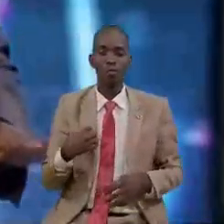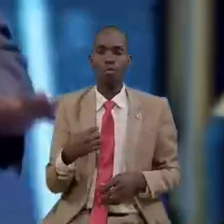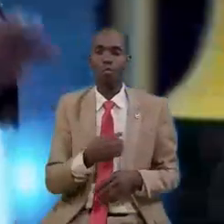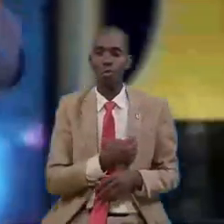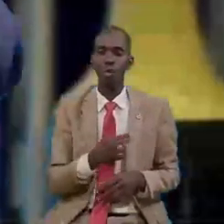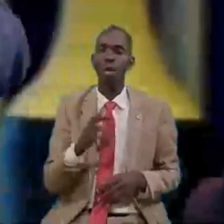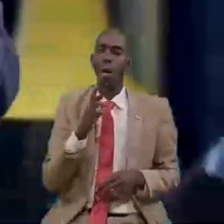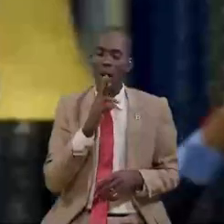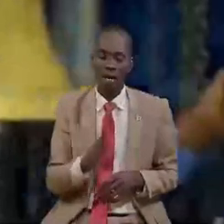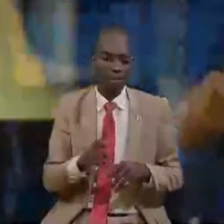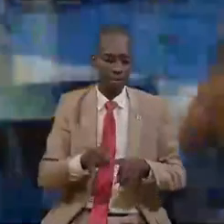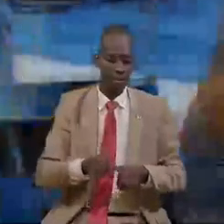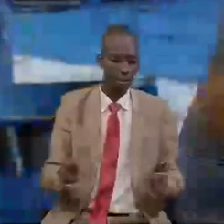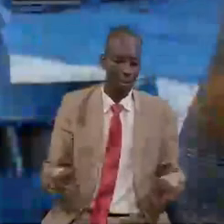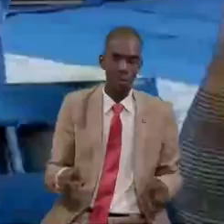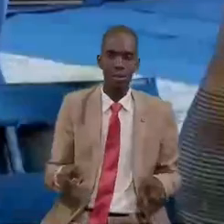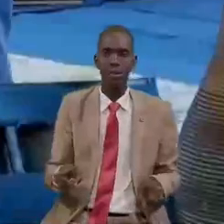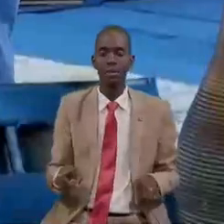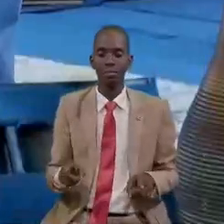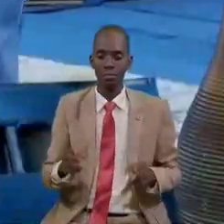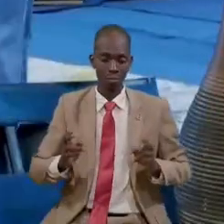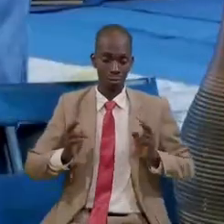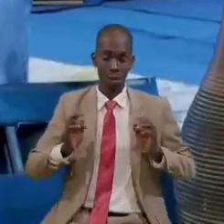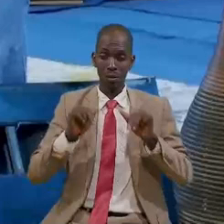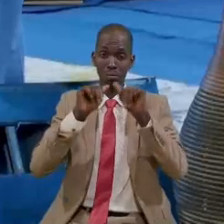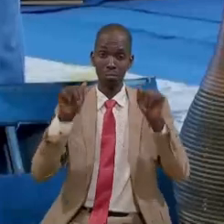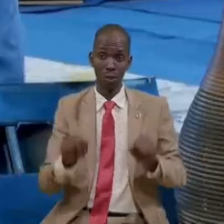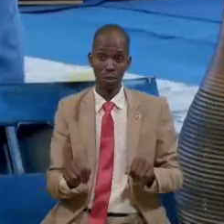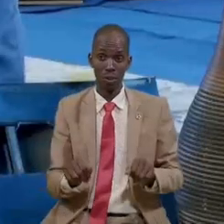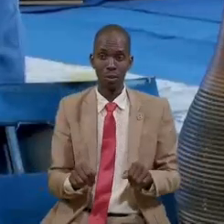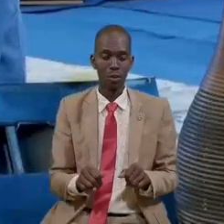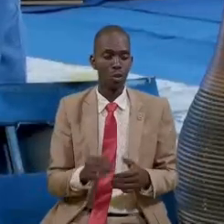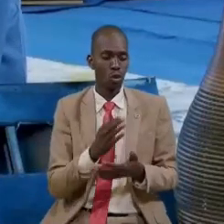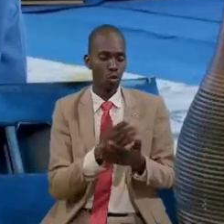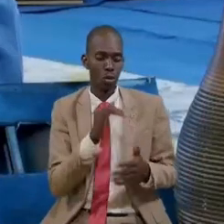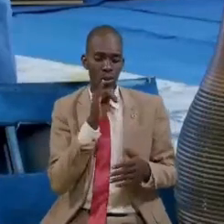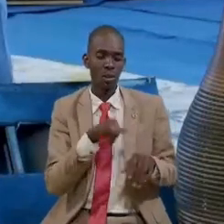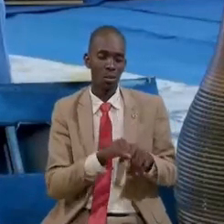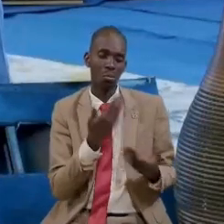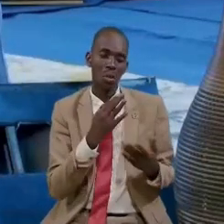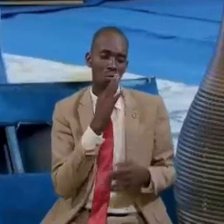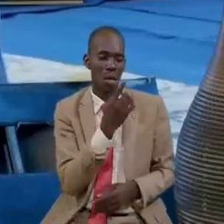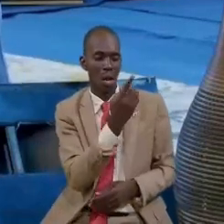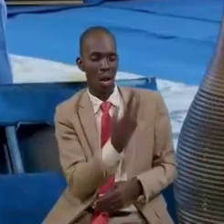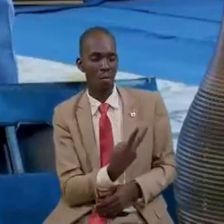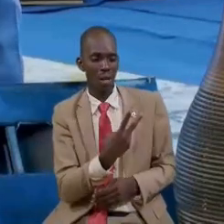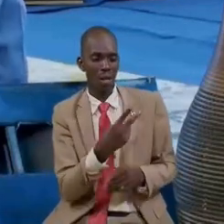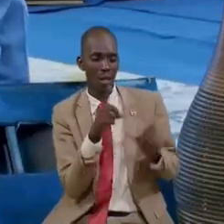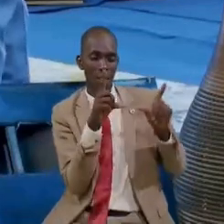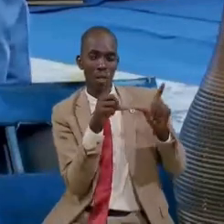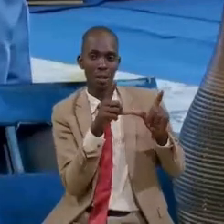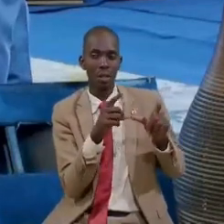parce que maintenant, nous avons chacun à sa taille. Quelqu'un a une taille